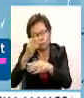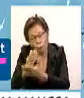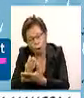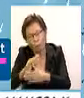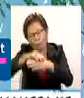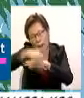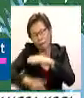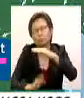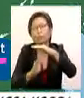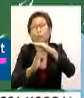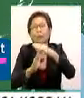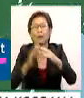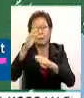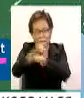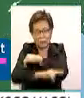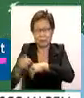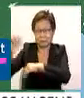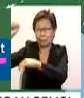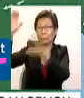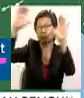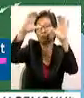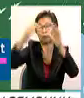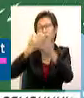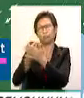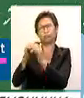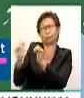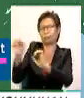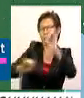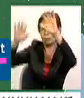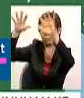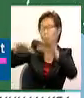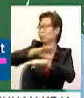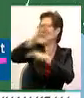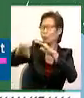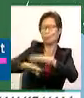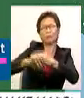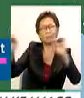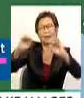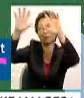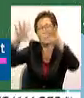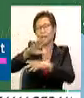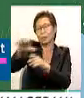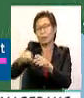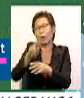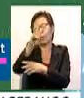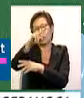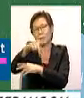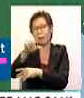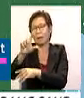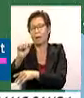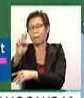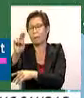nanti. Manakala untuk negeri Sabah pula, dalam keadaan cuaca yang baik, tiada hujan di kesemua bahagian termasuk wilayah Persekutuan